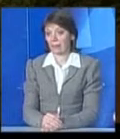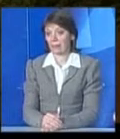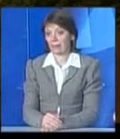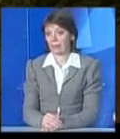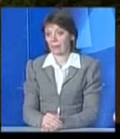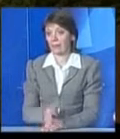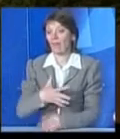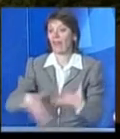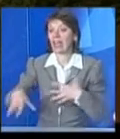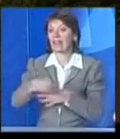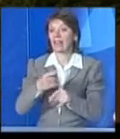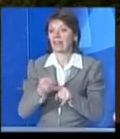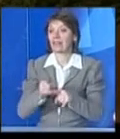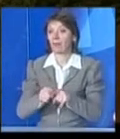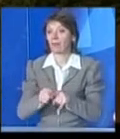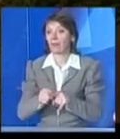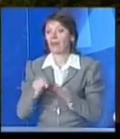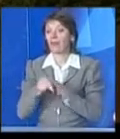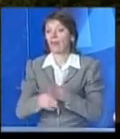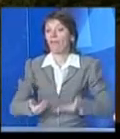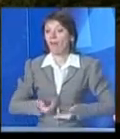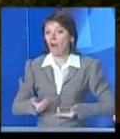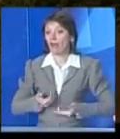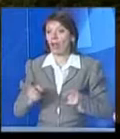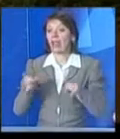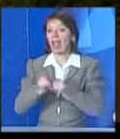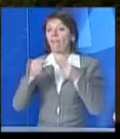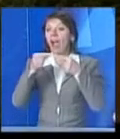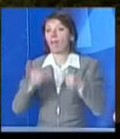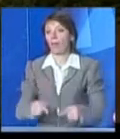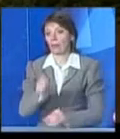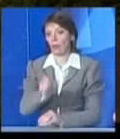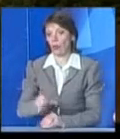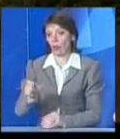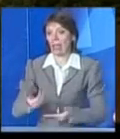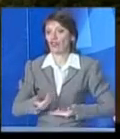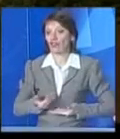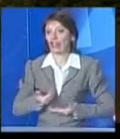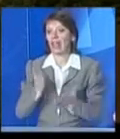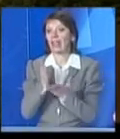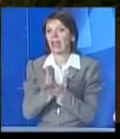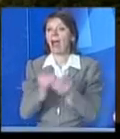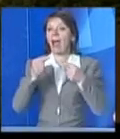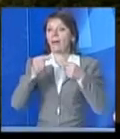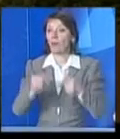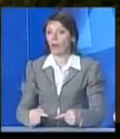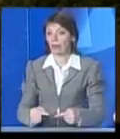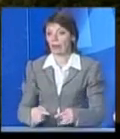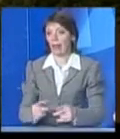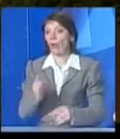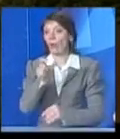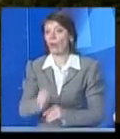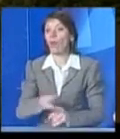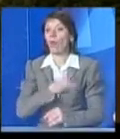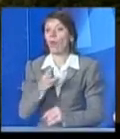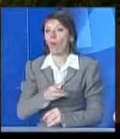І все це, воно йде в гармонії любові. Тому що життя – це є гармонія любові. Тільки